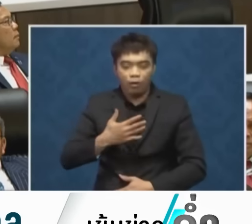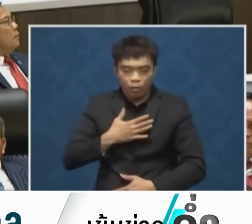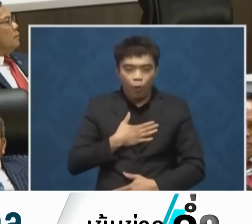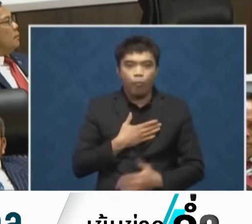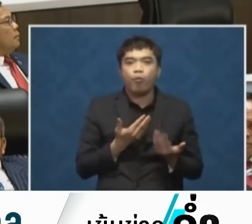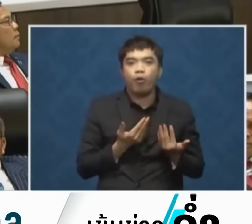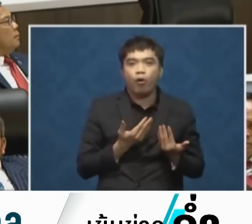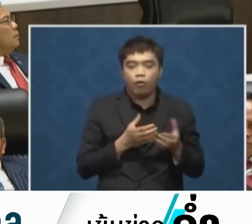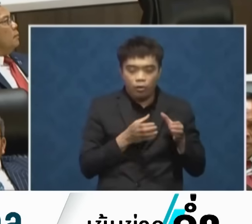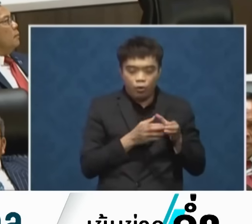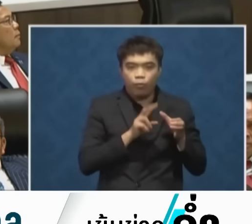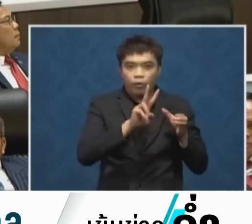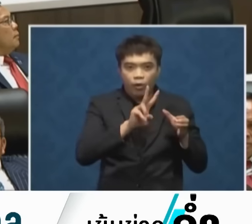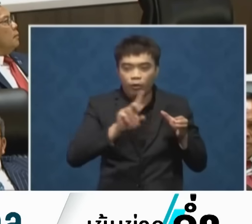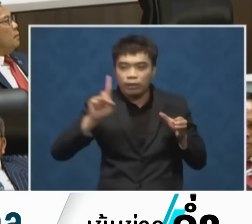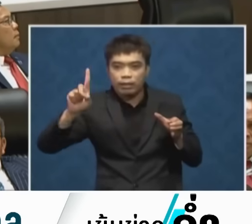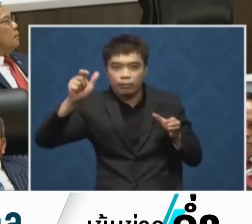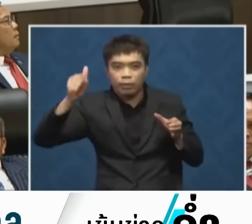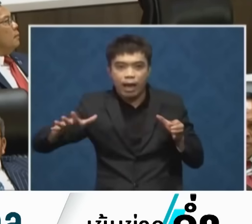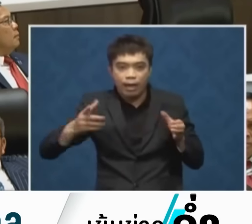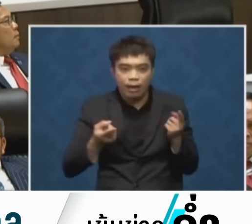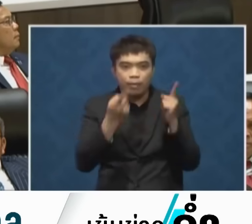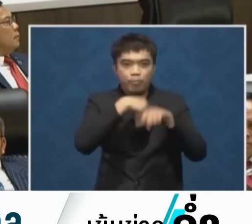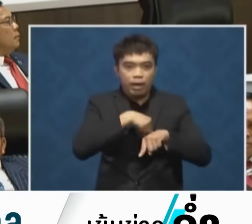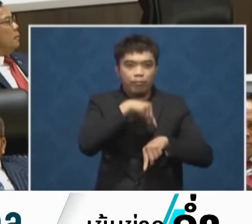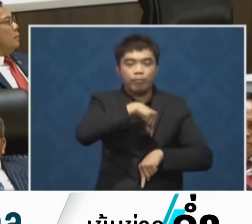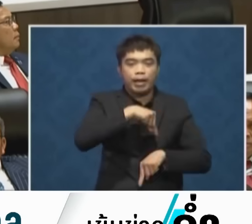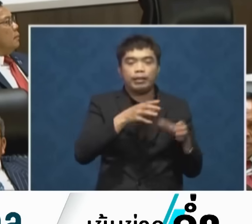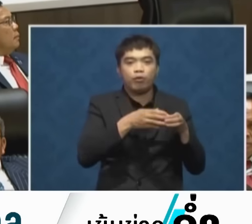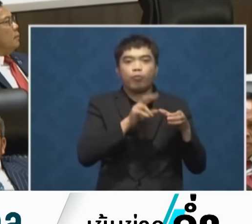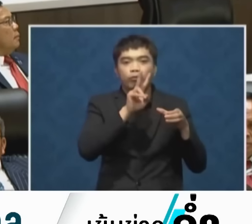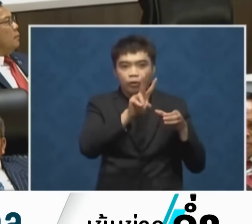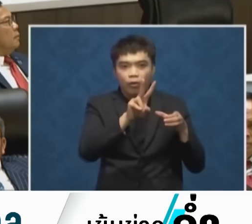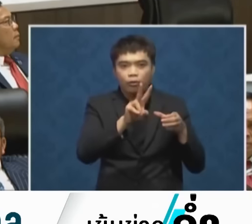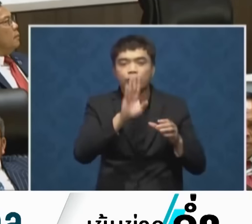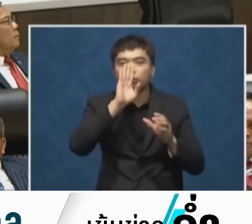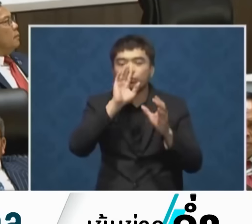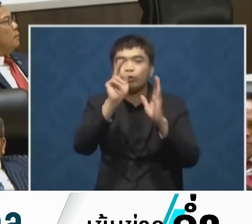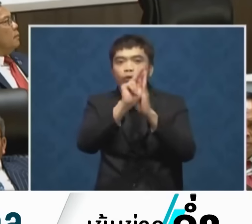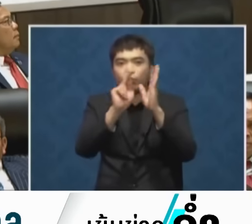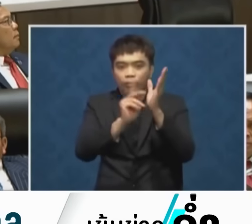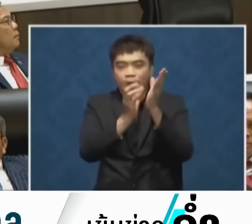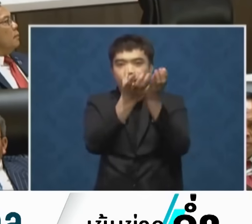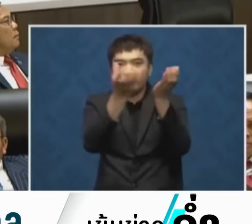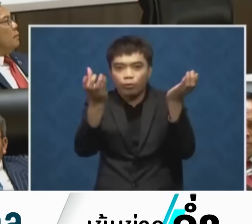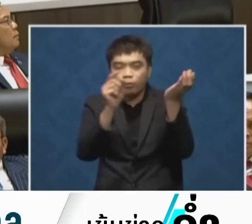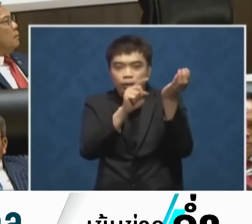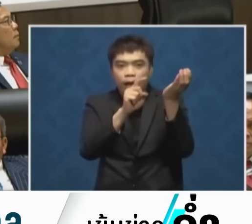เราสามารถที่จะแย่งชิงจัดตั้งรัฐบาลได้ถ้ากลไกการเมืองและรัฐธรรมนูญมันเป็นปกติ